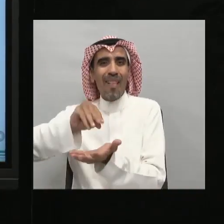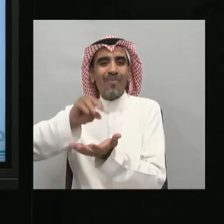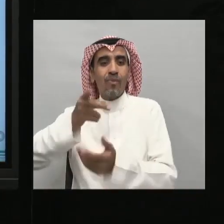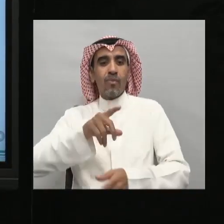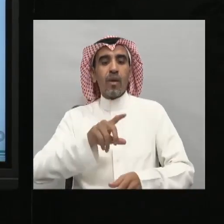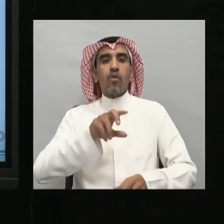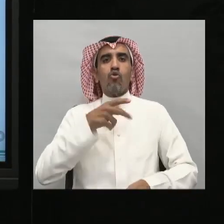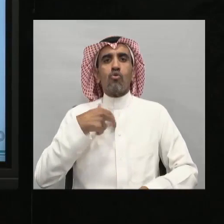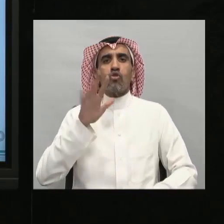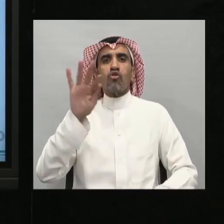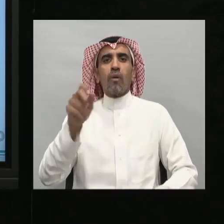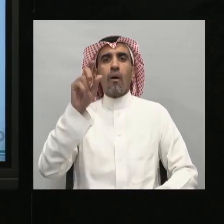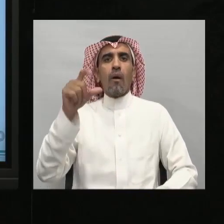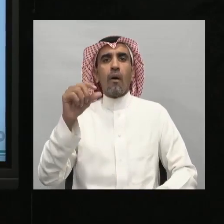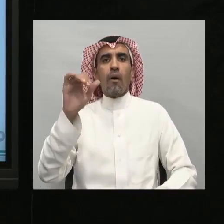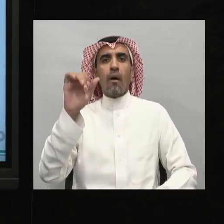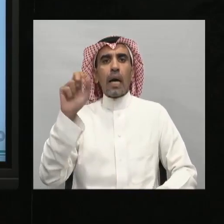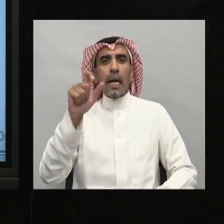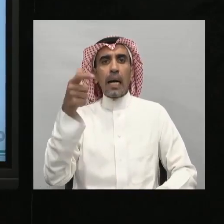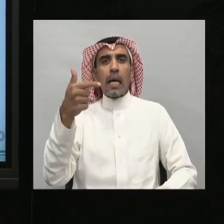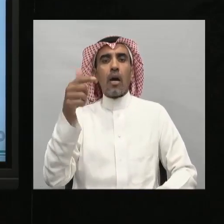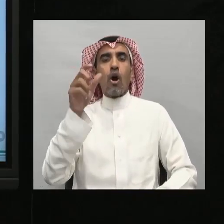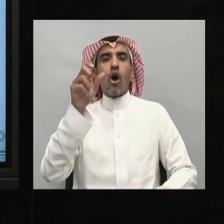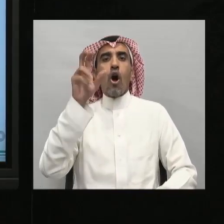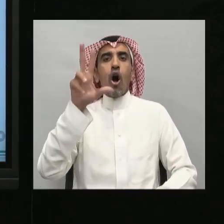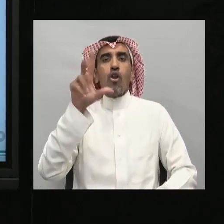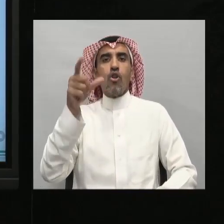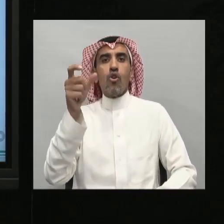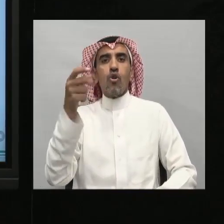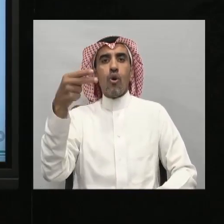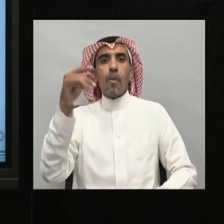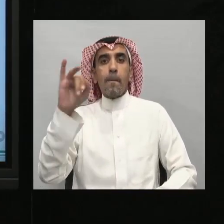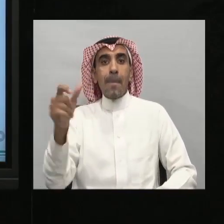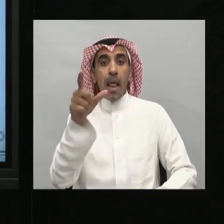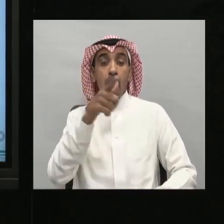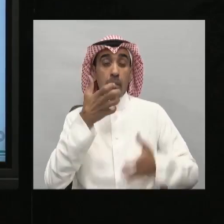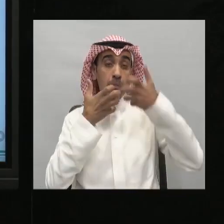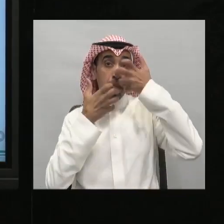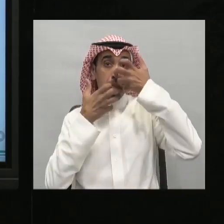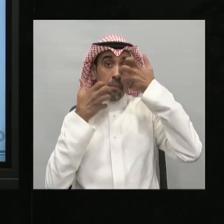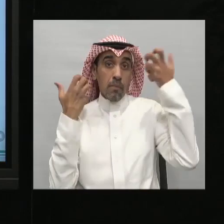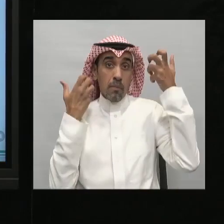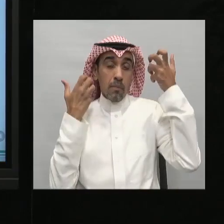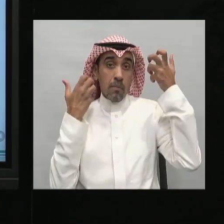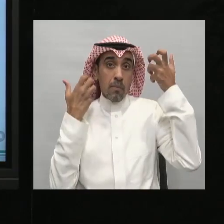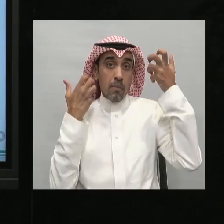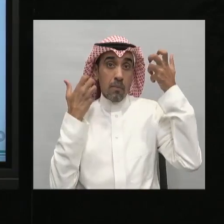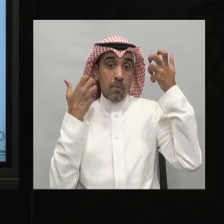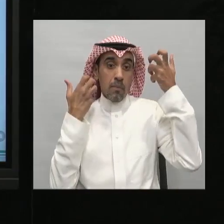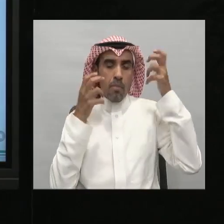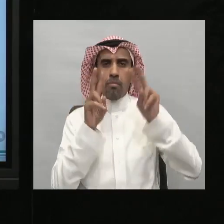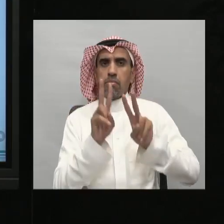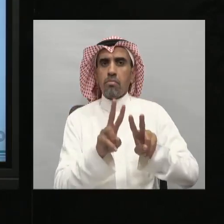لشقائق النعمان، كما نلاحظ في هذه الصورة أن شقائق النعمان من الحيوانات الجالسة أو